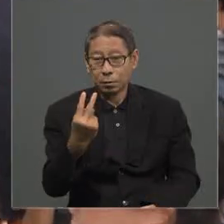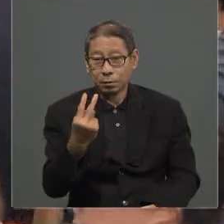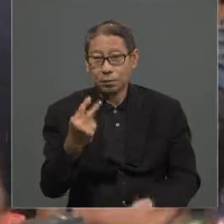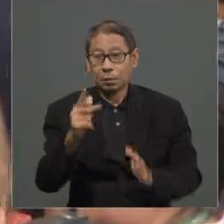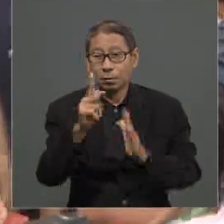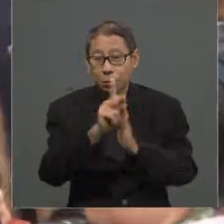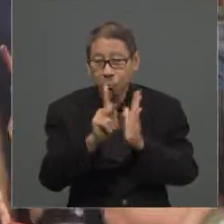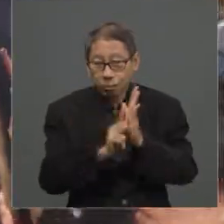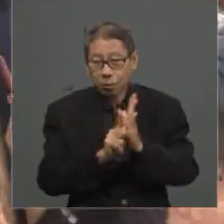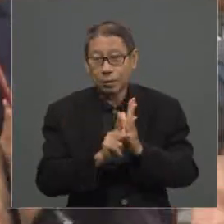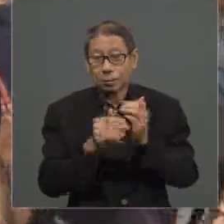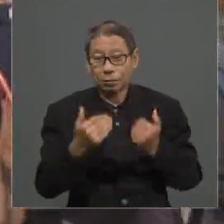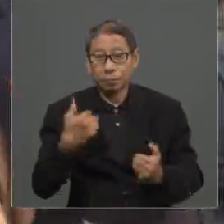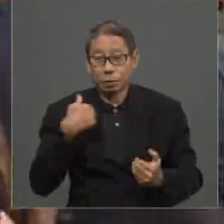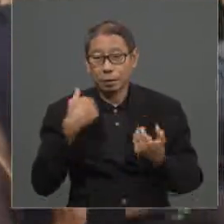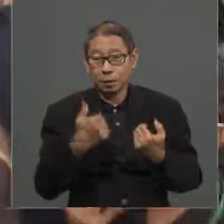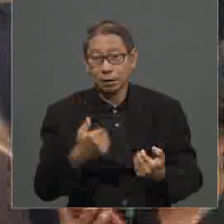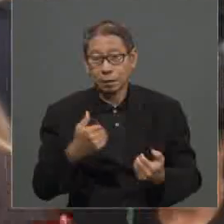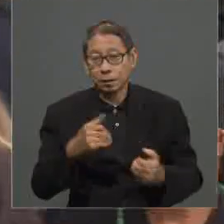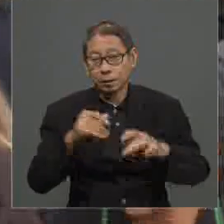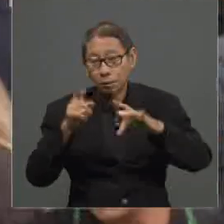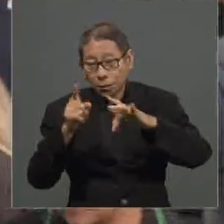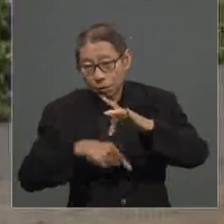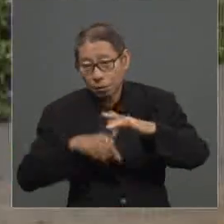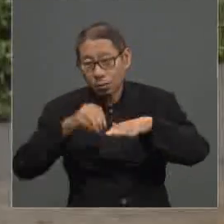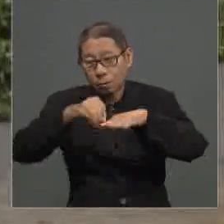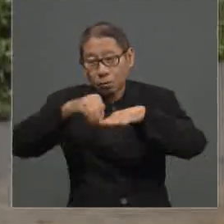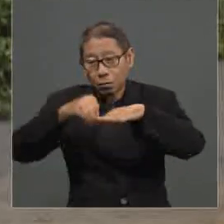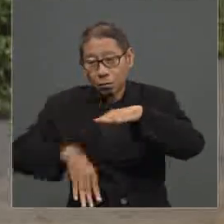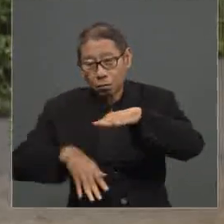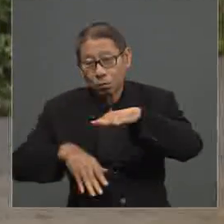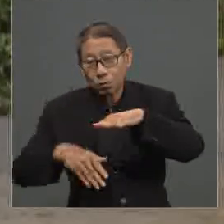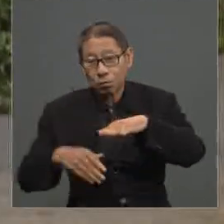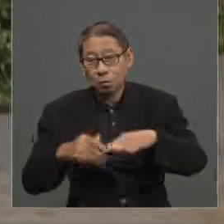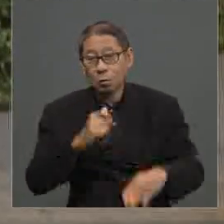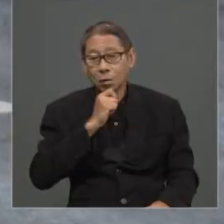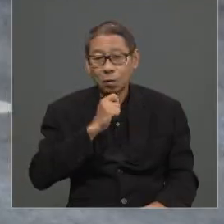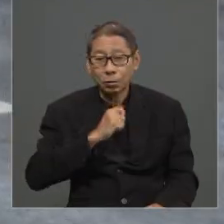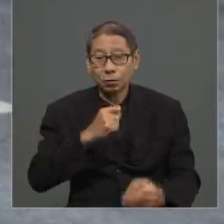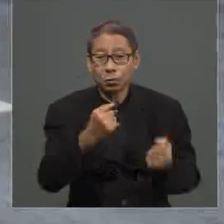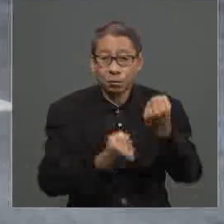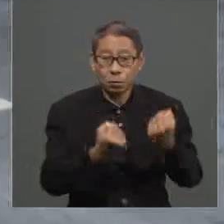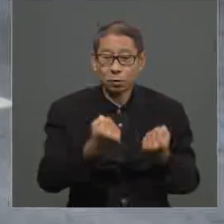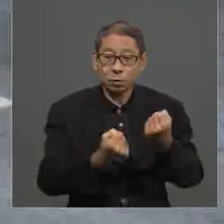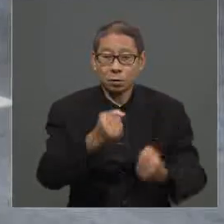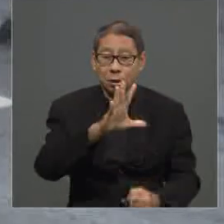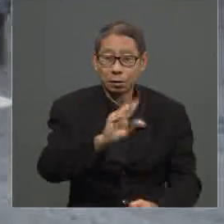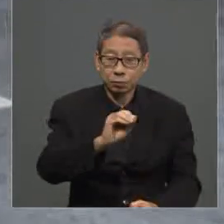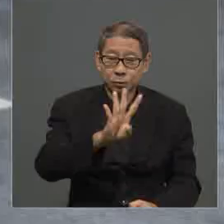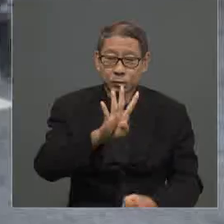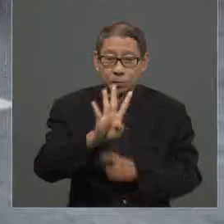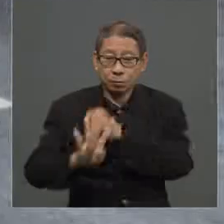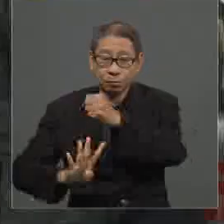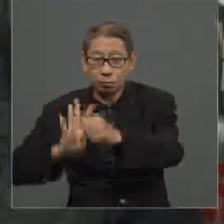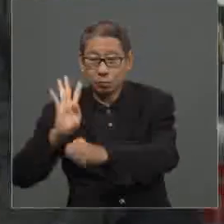ที่ก็มีคนพูดกันเยอะว่ามันมีช่องโหว่ไหมอะไรบ้างไหมอย่างเช่นเรื่องของอายุของรถที่มัน54ปีเนี่ยมันมี